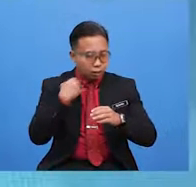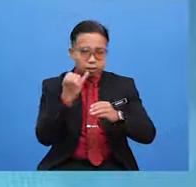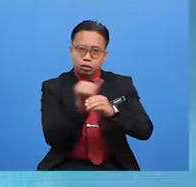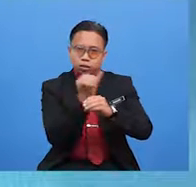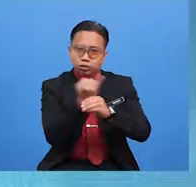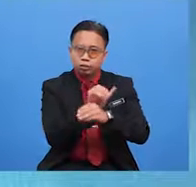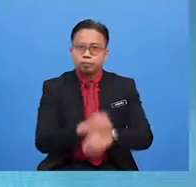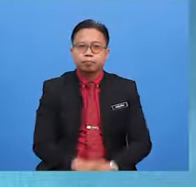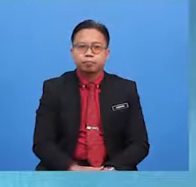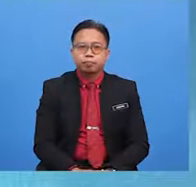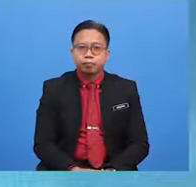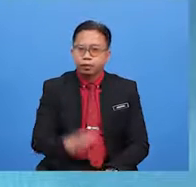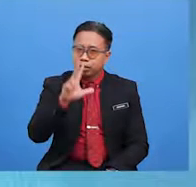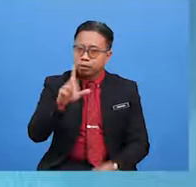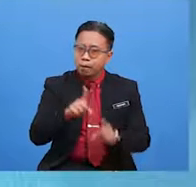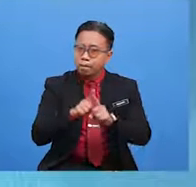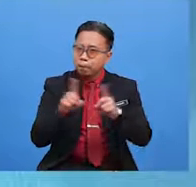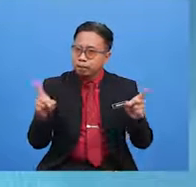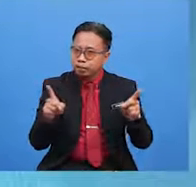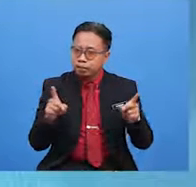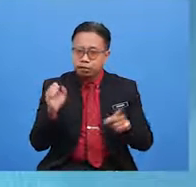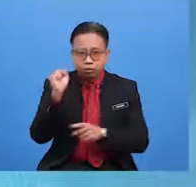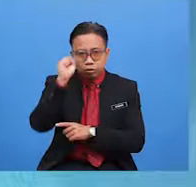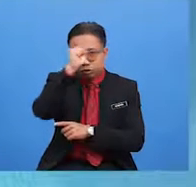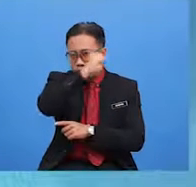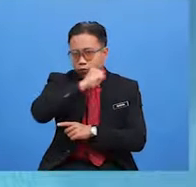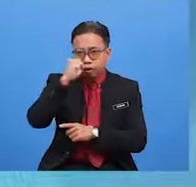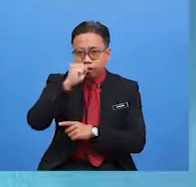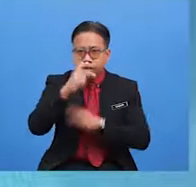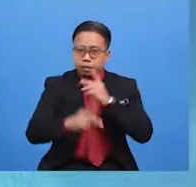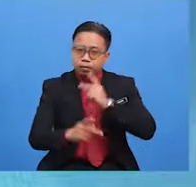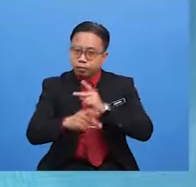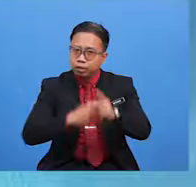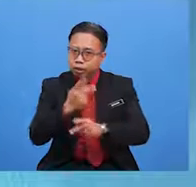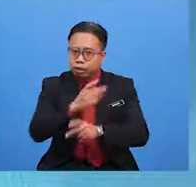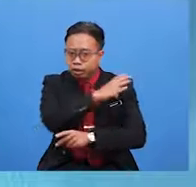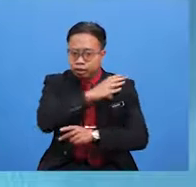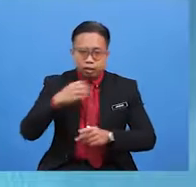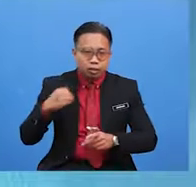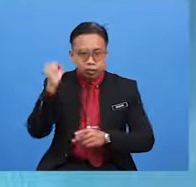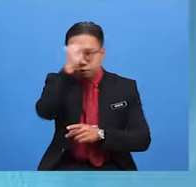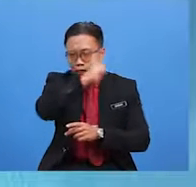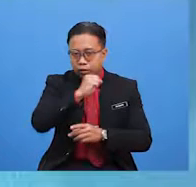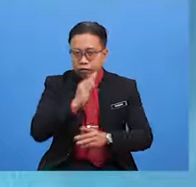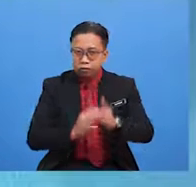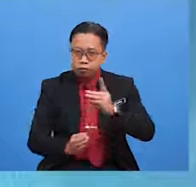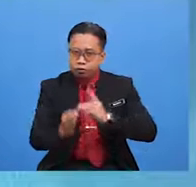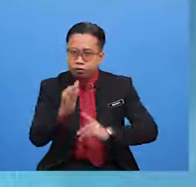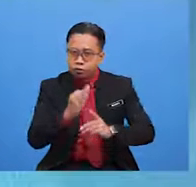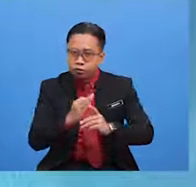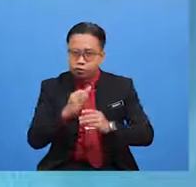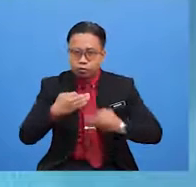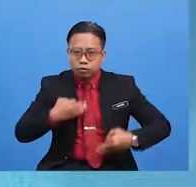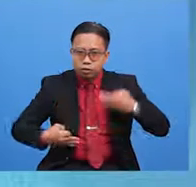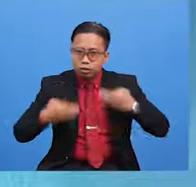membezakan sifat kimia dan sifat fizikal suatu bahan itu. Akhir sekali, mengelaskan bahan daripada